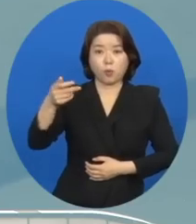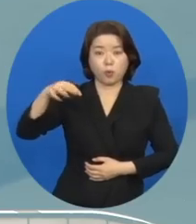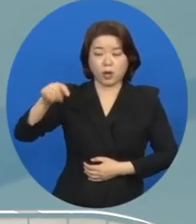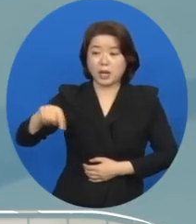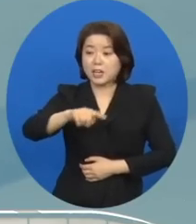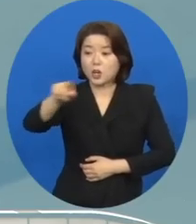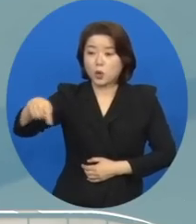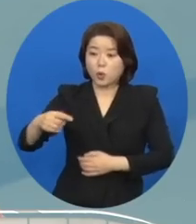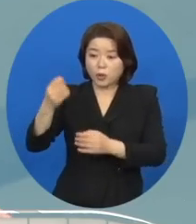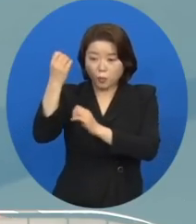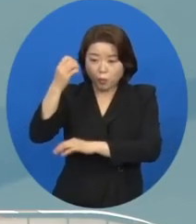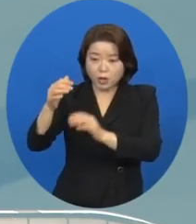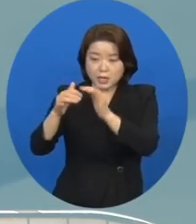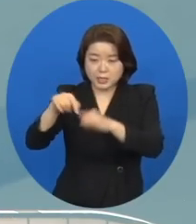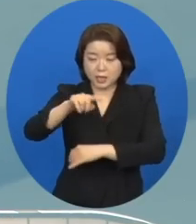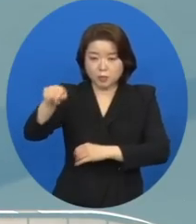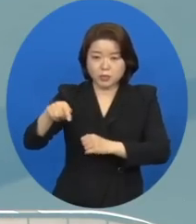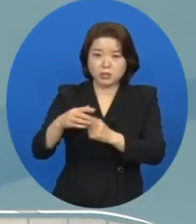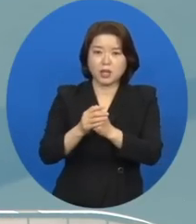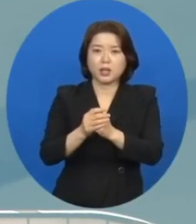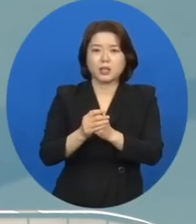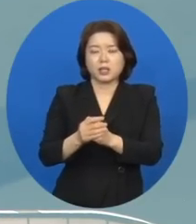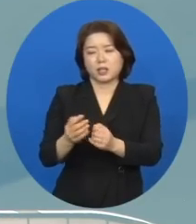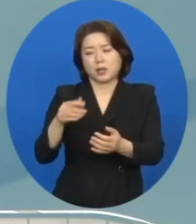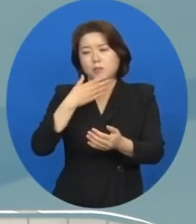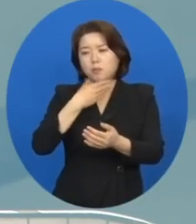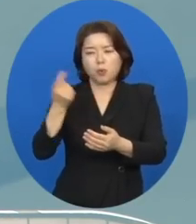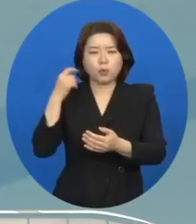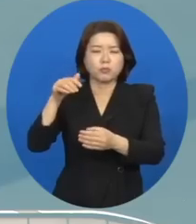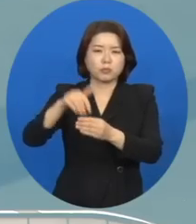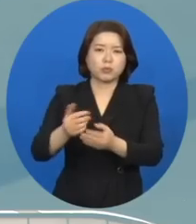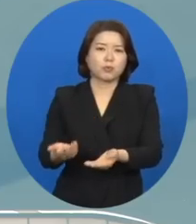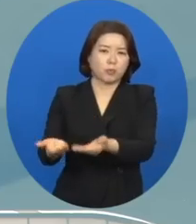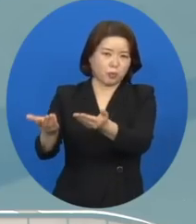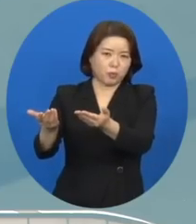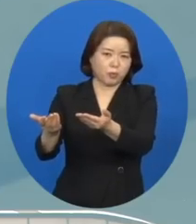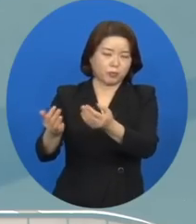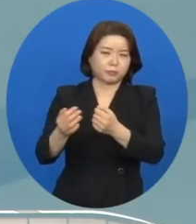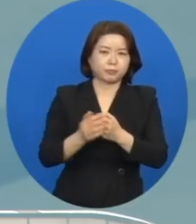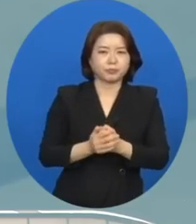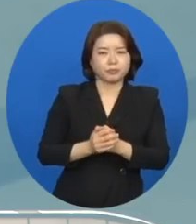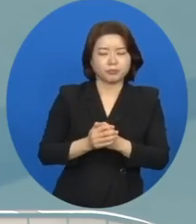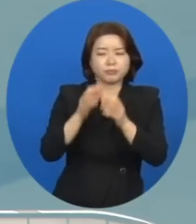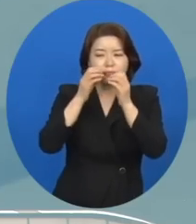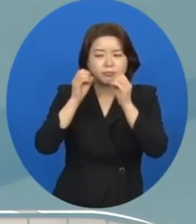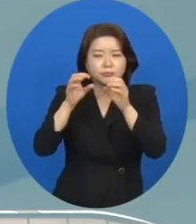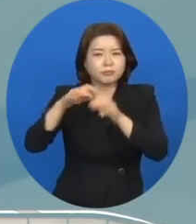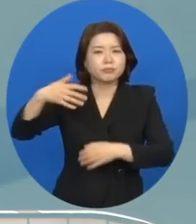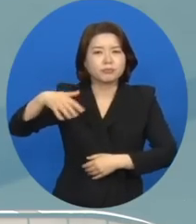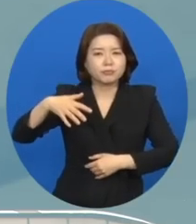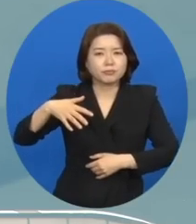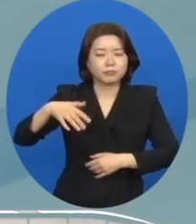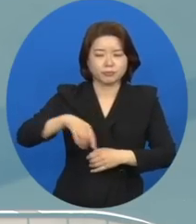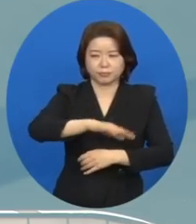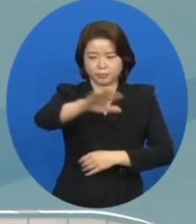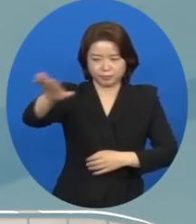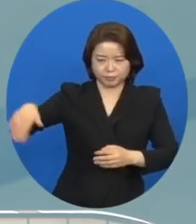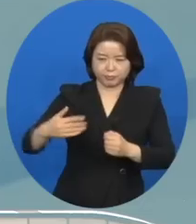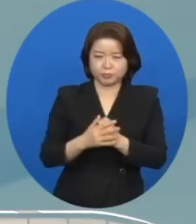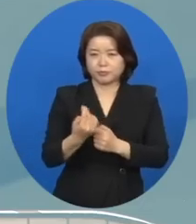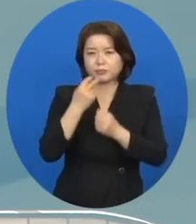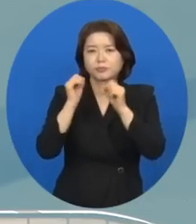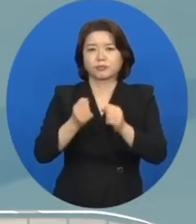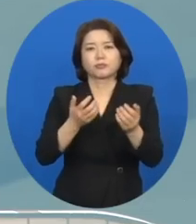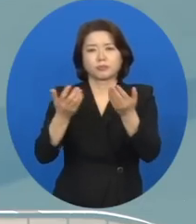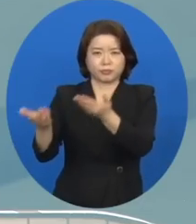거기 사람들은 그들을 죽였으나 하나님은 미전도 종족이었던 아우카 부족 전체를 살리시죠.